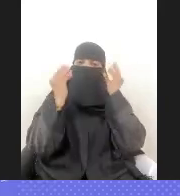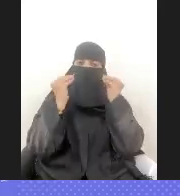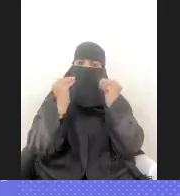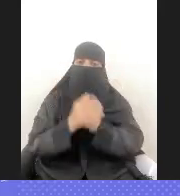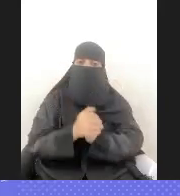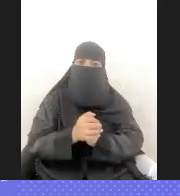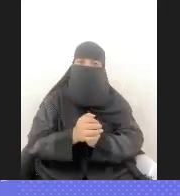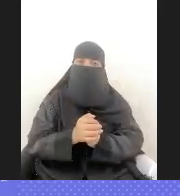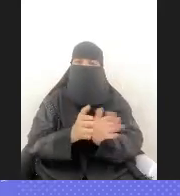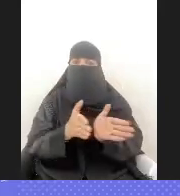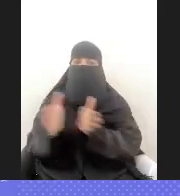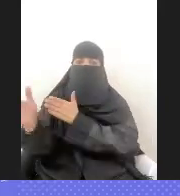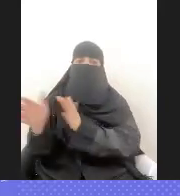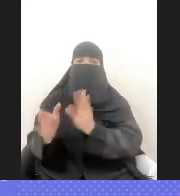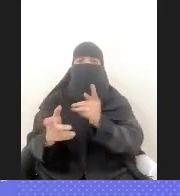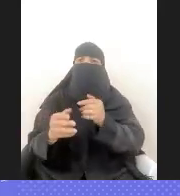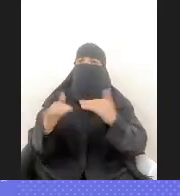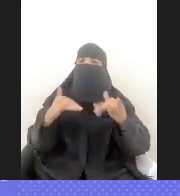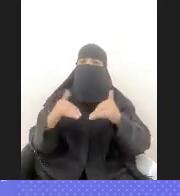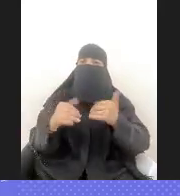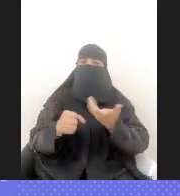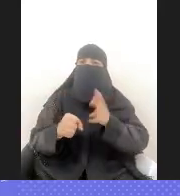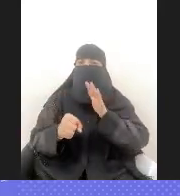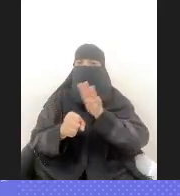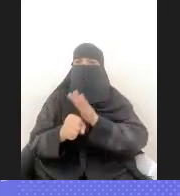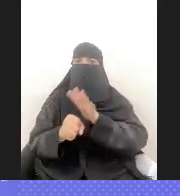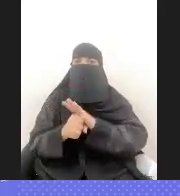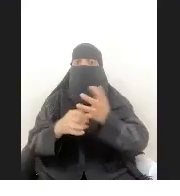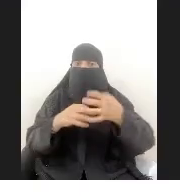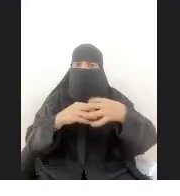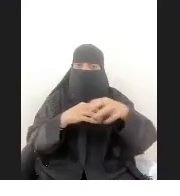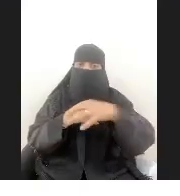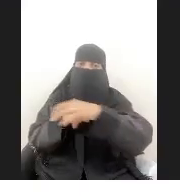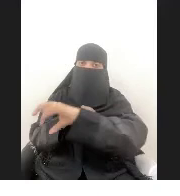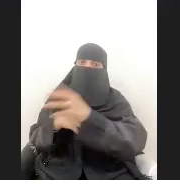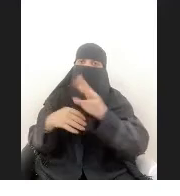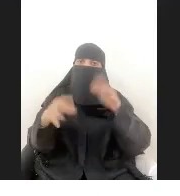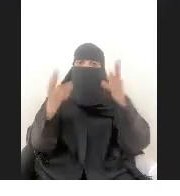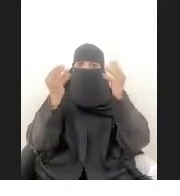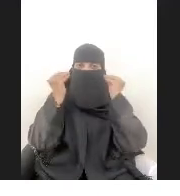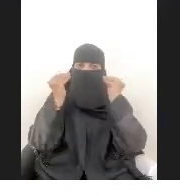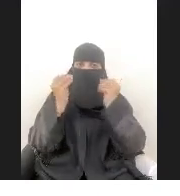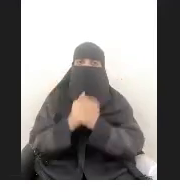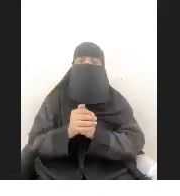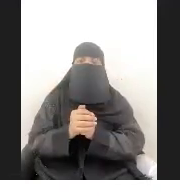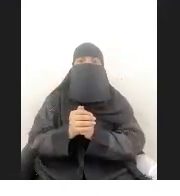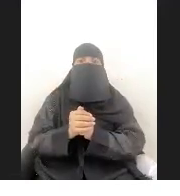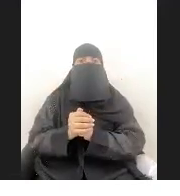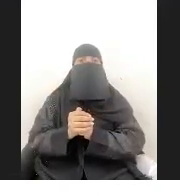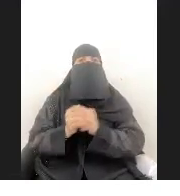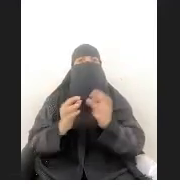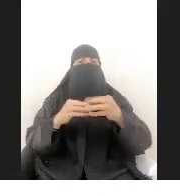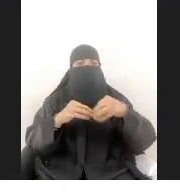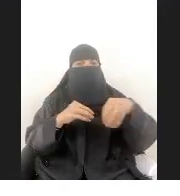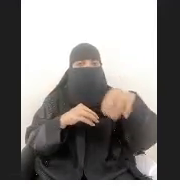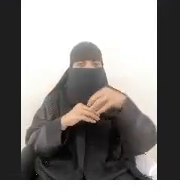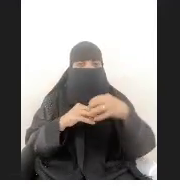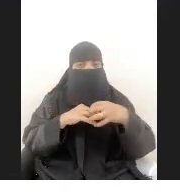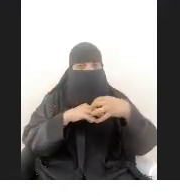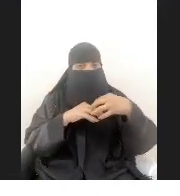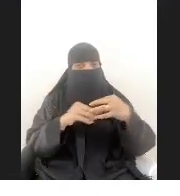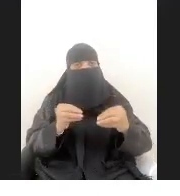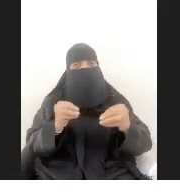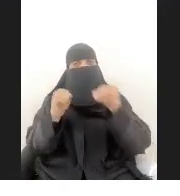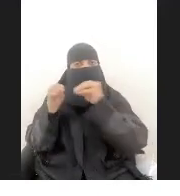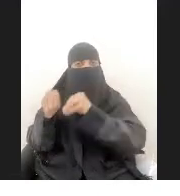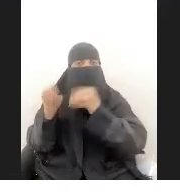كيف يتم تكنيز المحتوى وتقسيمه؟ وهو هذا مثل ما ذكرنا الأساس، تنتقل معلومات ذات الصلة بعناية، يعني مو أي